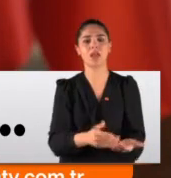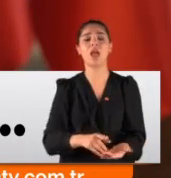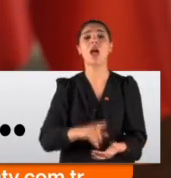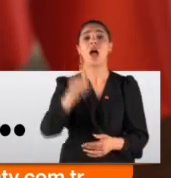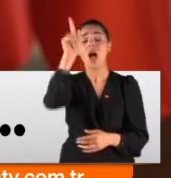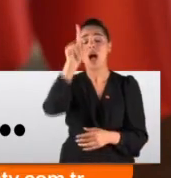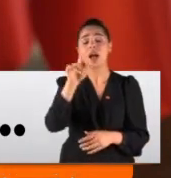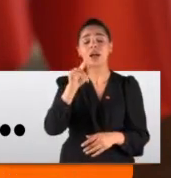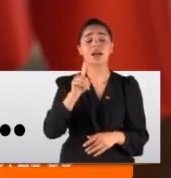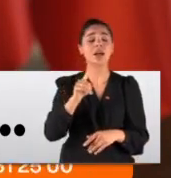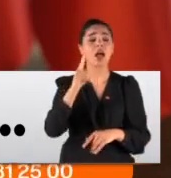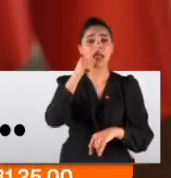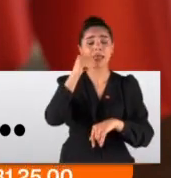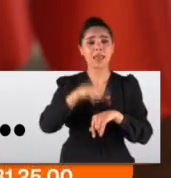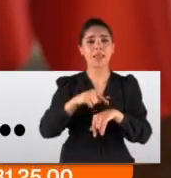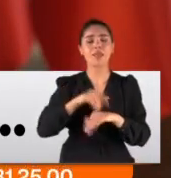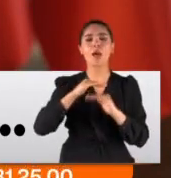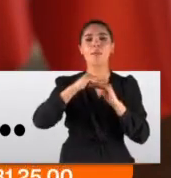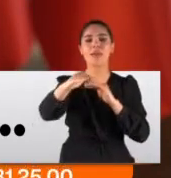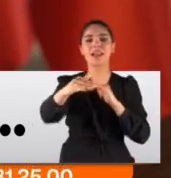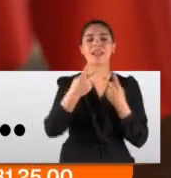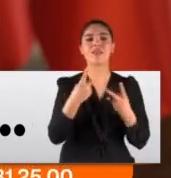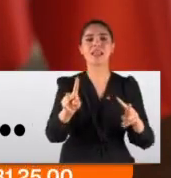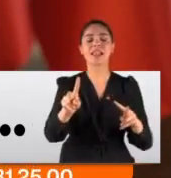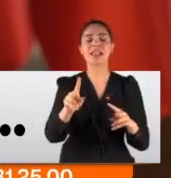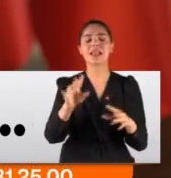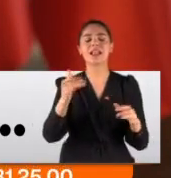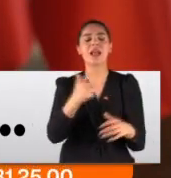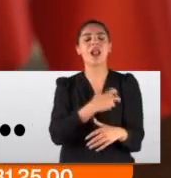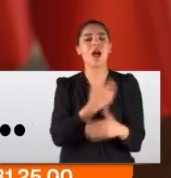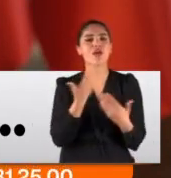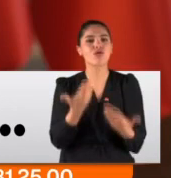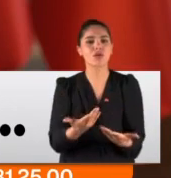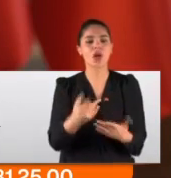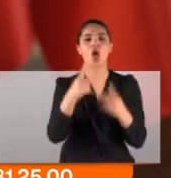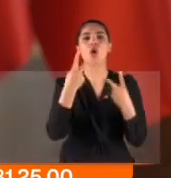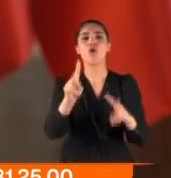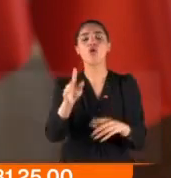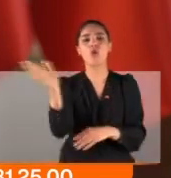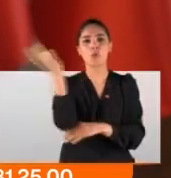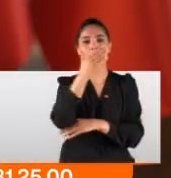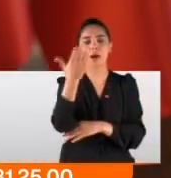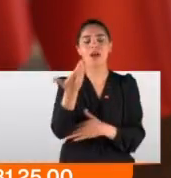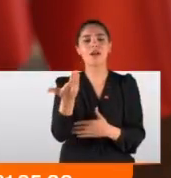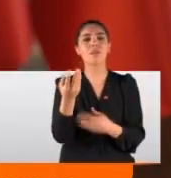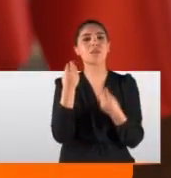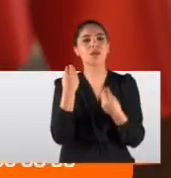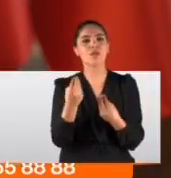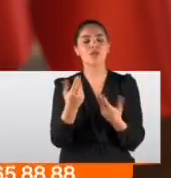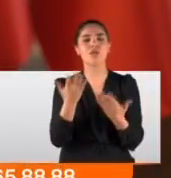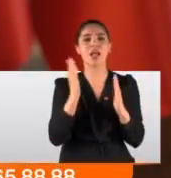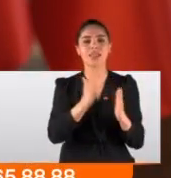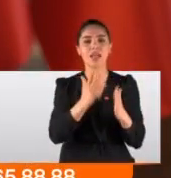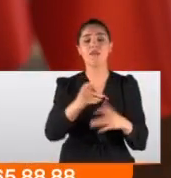tapan milletimizin istiklal aşkı, hür yaşamış bayrağımızın nazlı dalgalanışı,